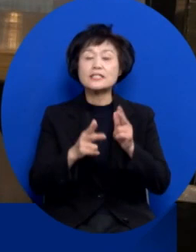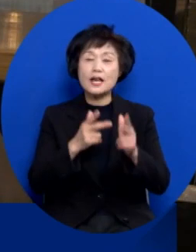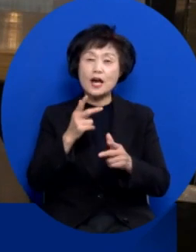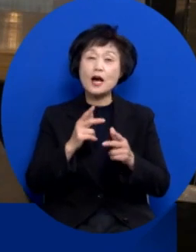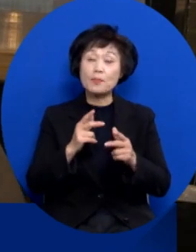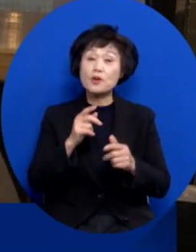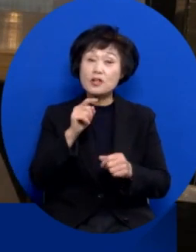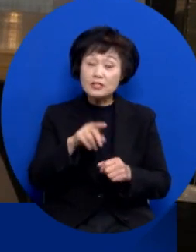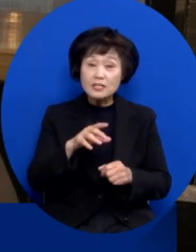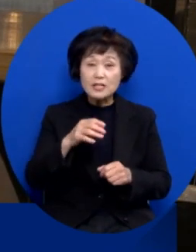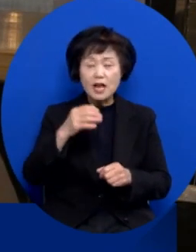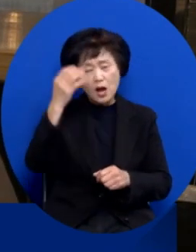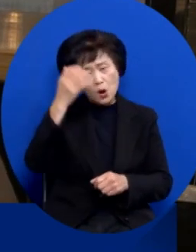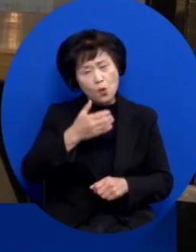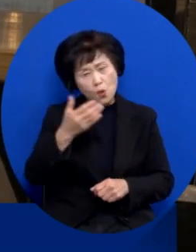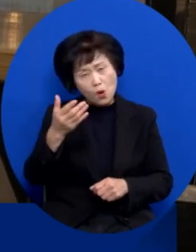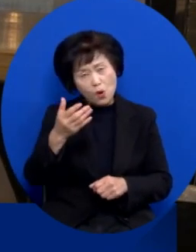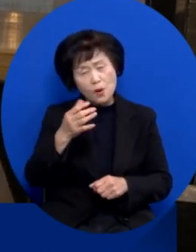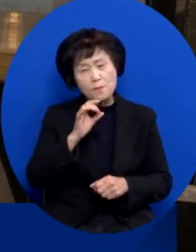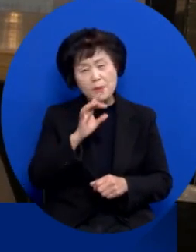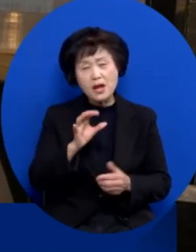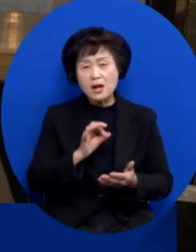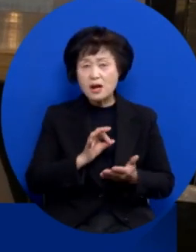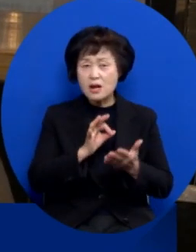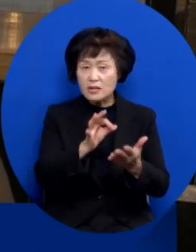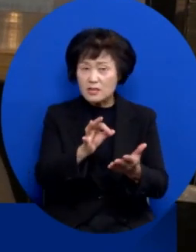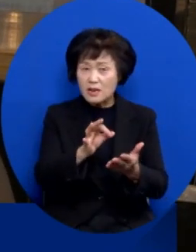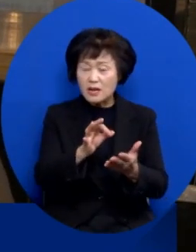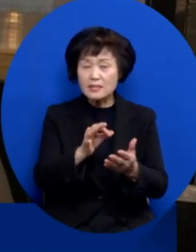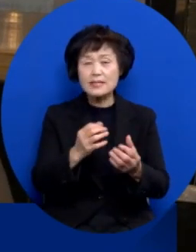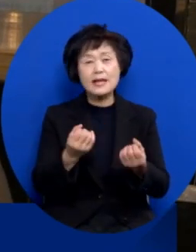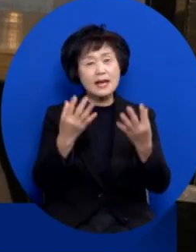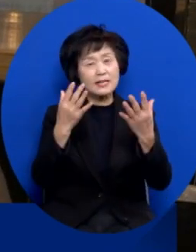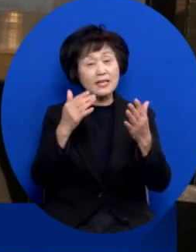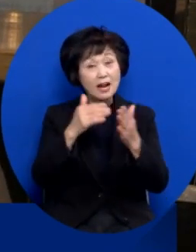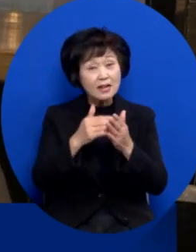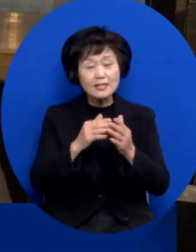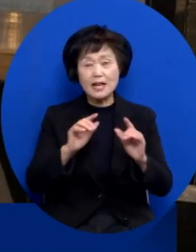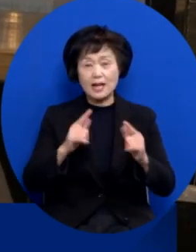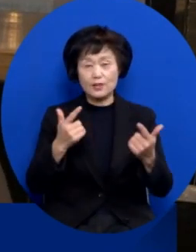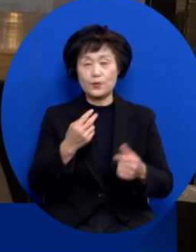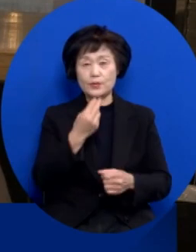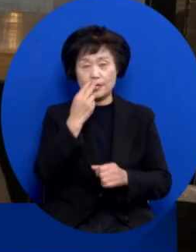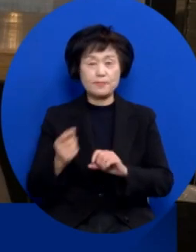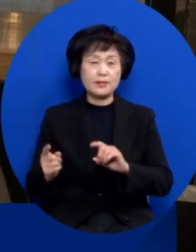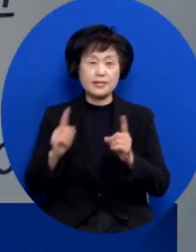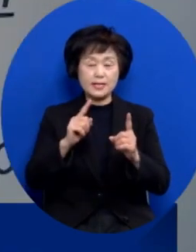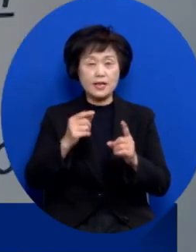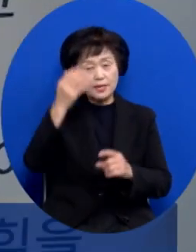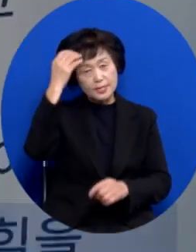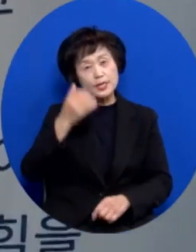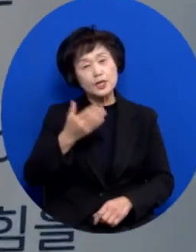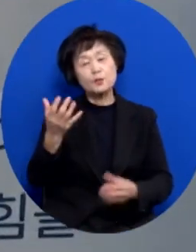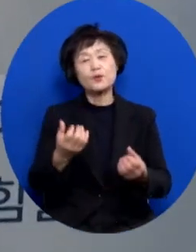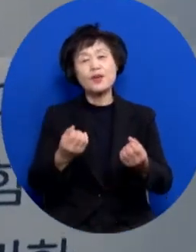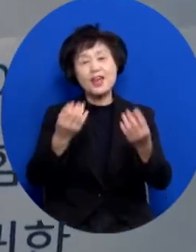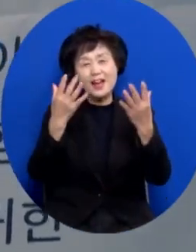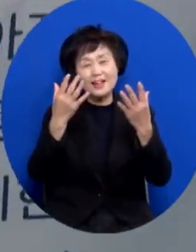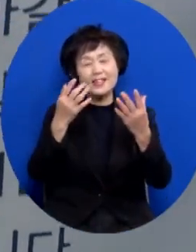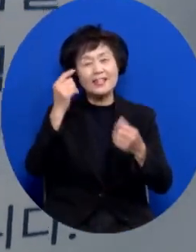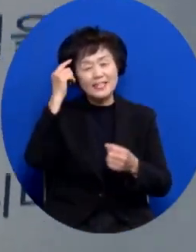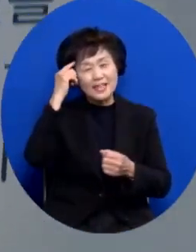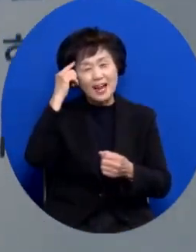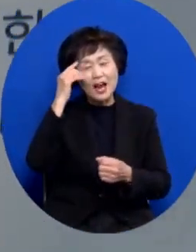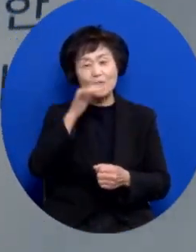단순하게 후원금 전달하는 그런 행사로 보지 않고 생명을 살리는 기부 행사다. 기부